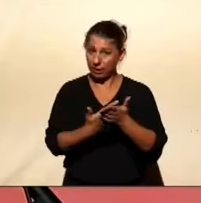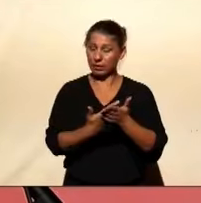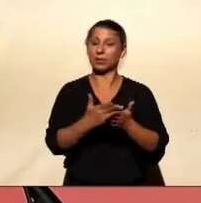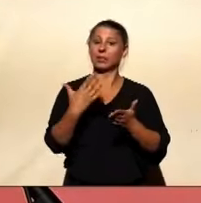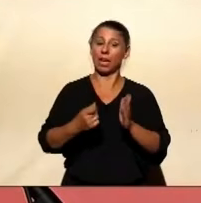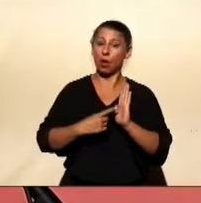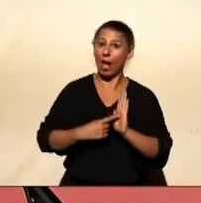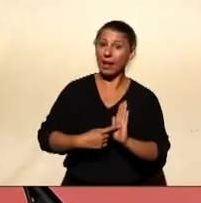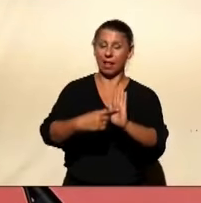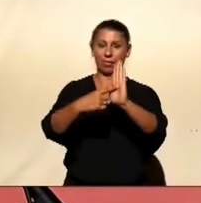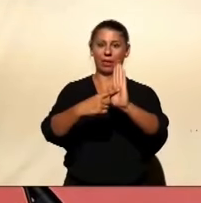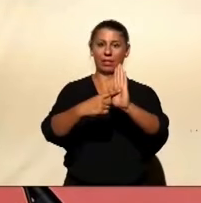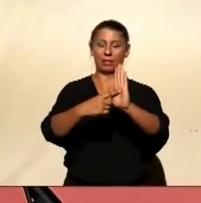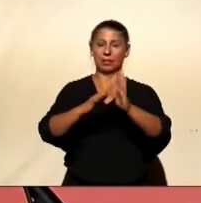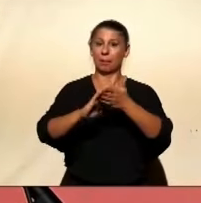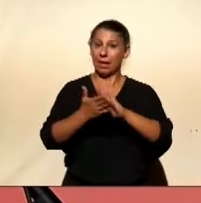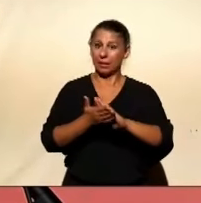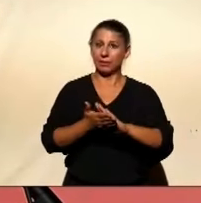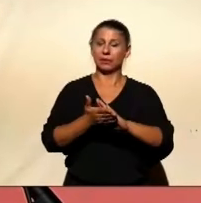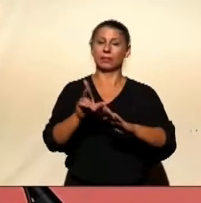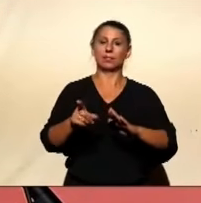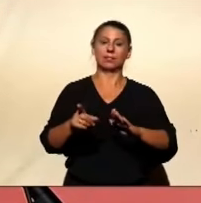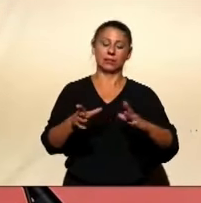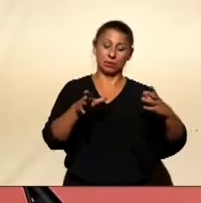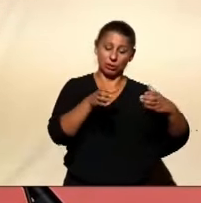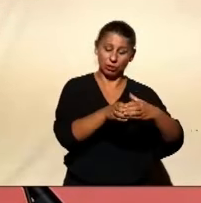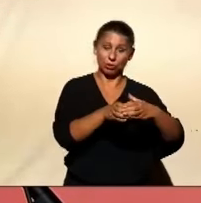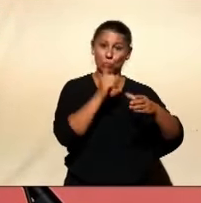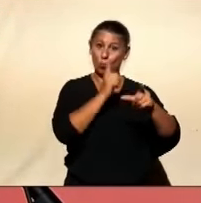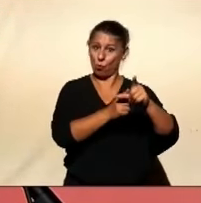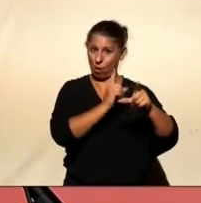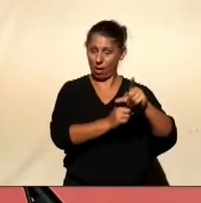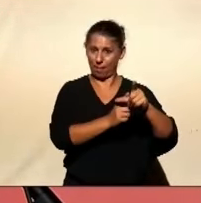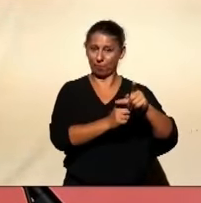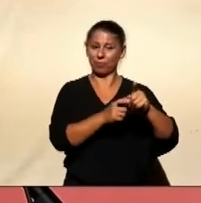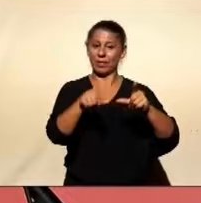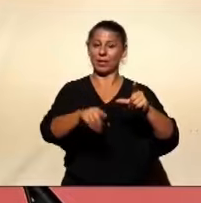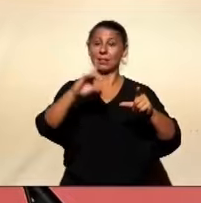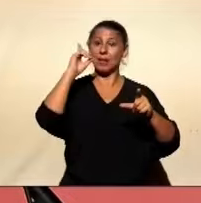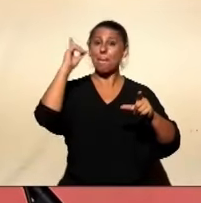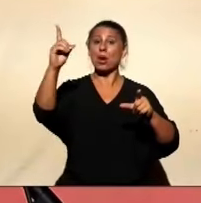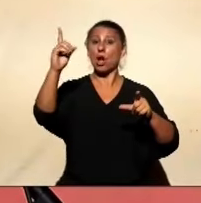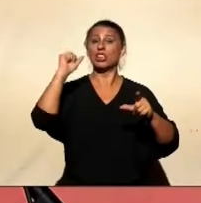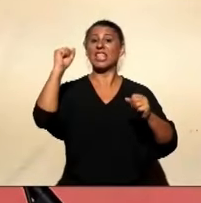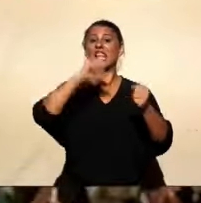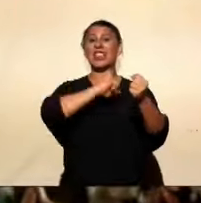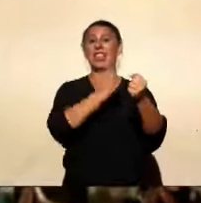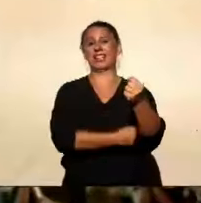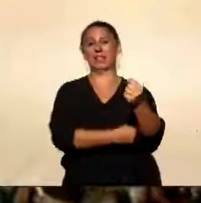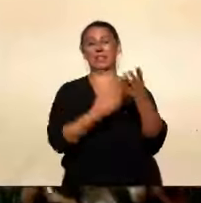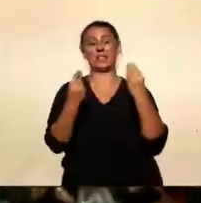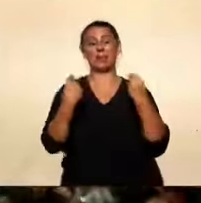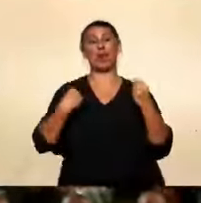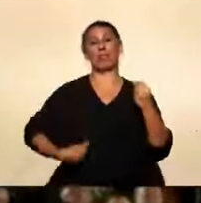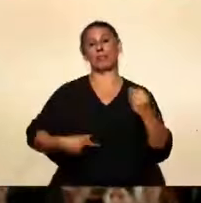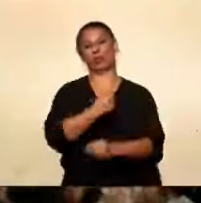έχουν αναδείξει στην πράξη την παράταξη του ΚΚΕ σε πρώτη δύναμη σε πολλά